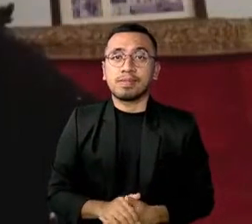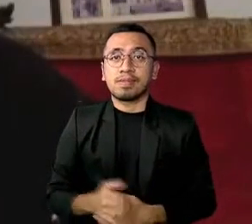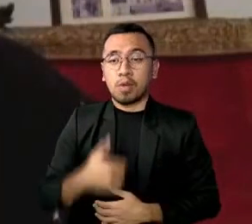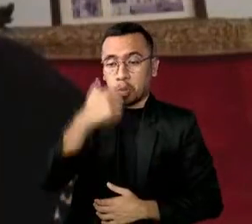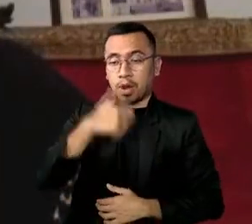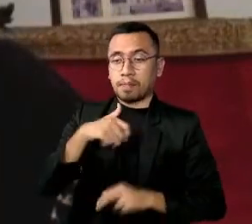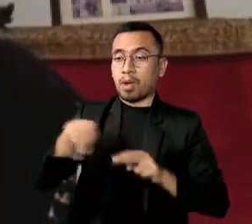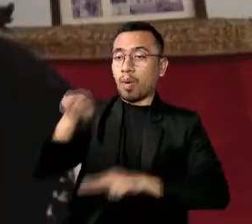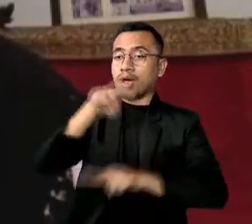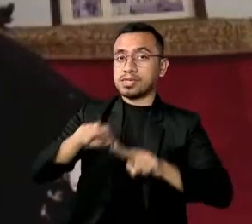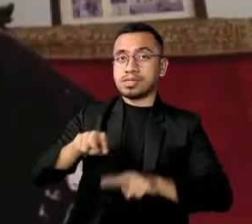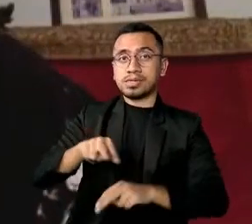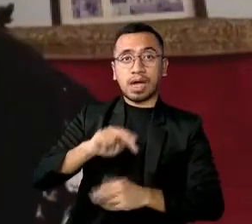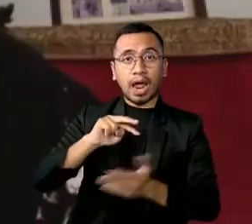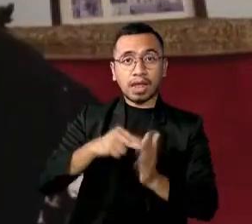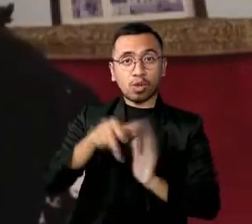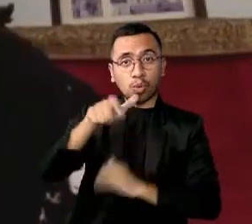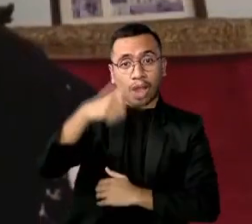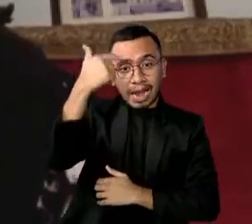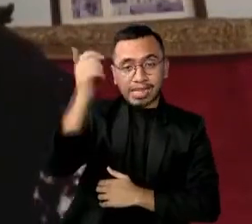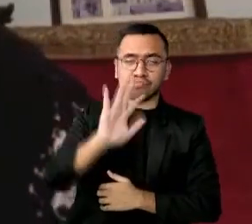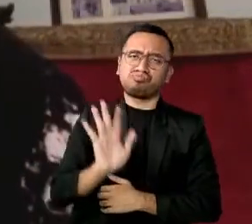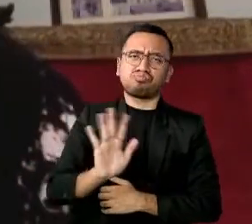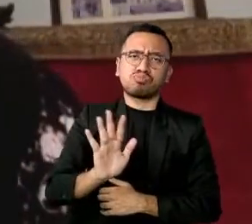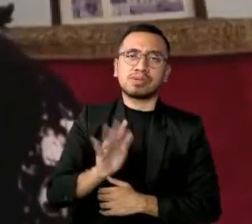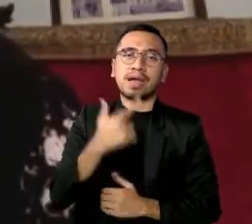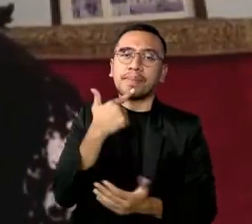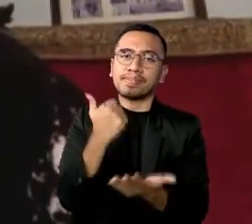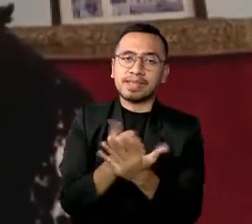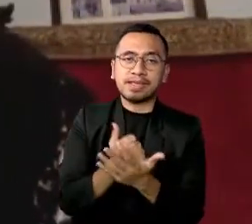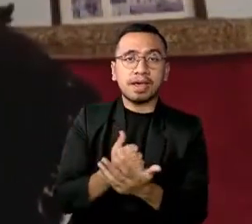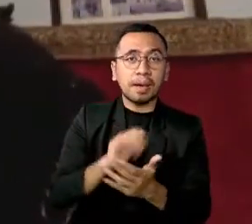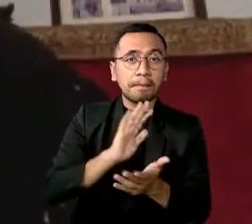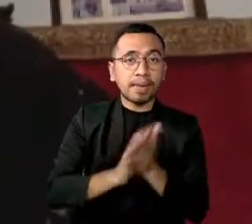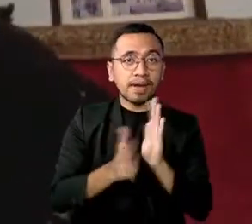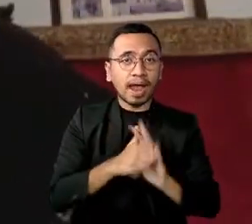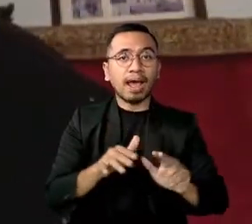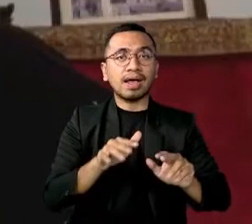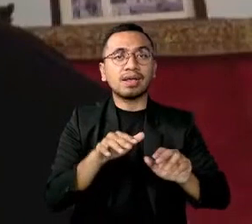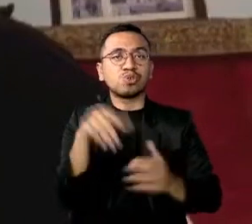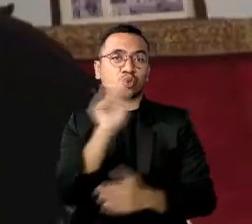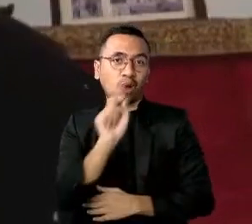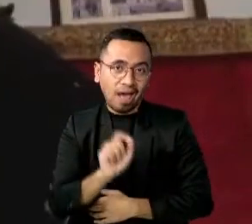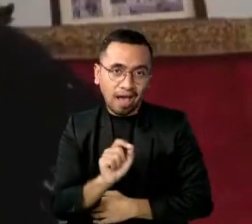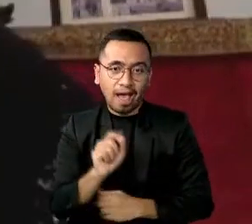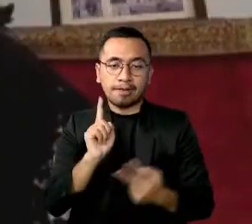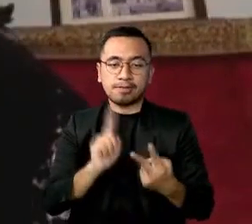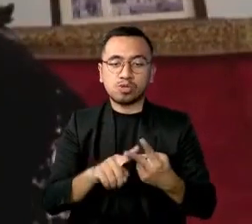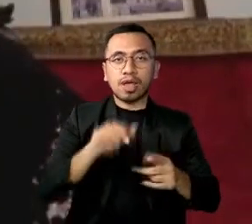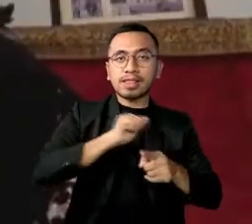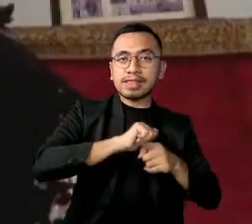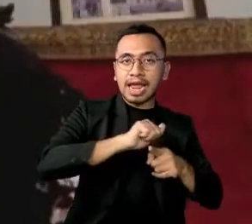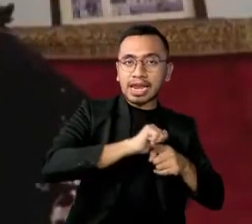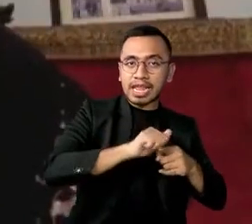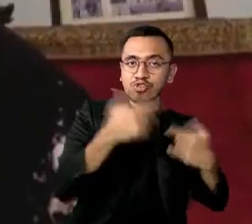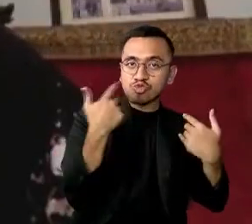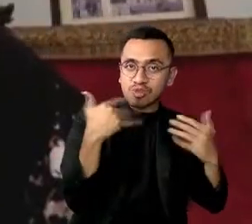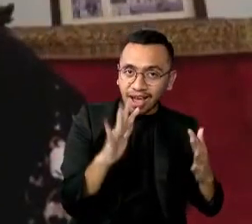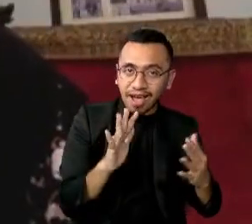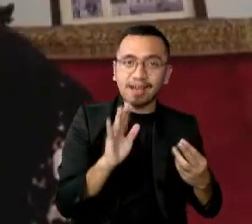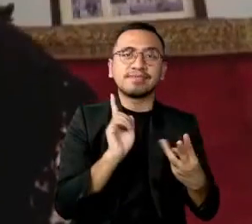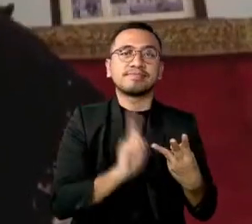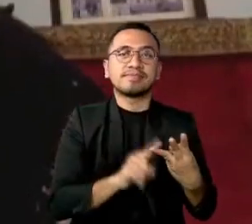dia cukup orangnya berpendidikan corak dan kemudian diklaim head untuk melakukan peledakan